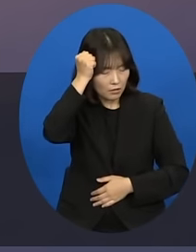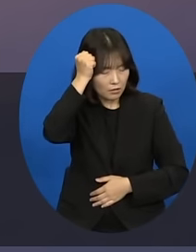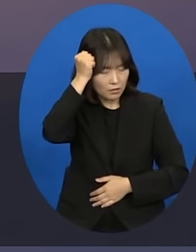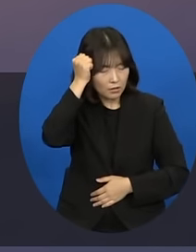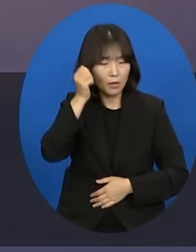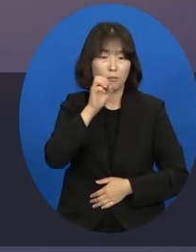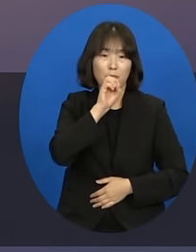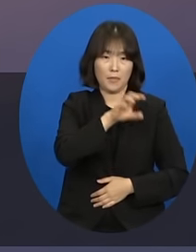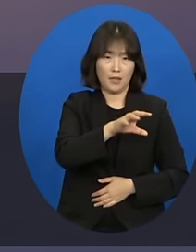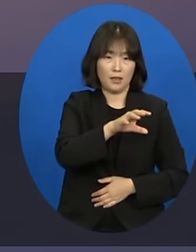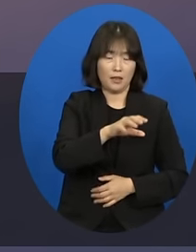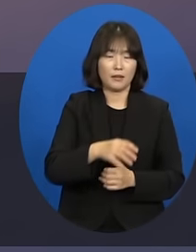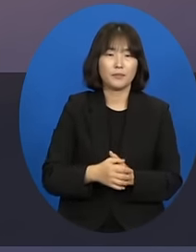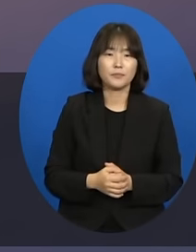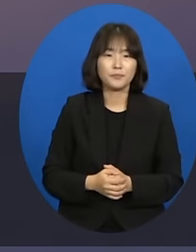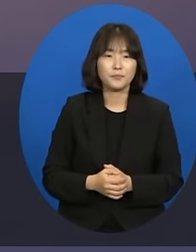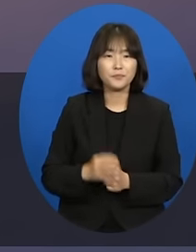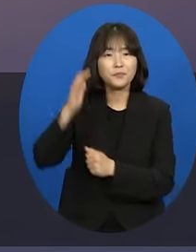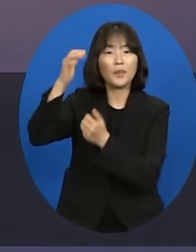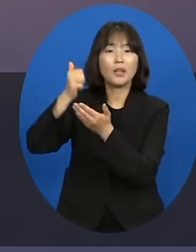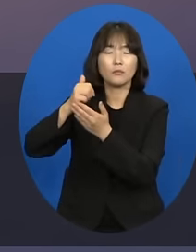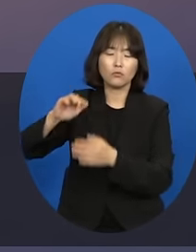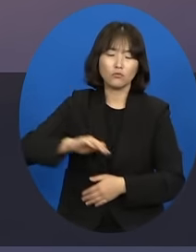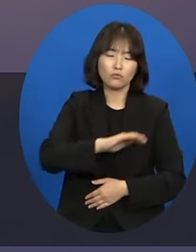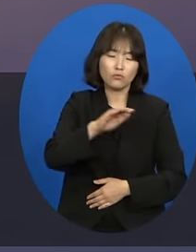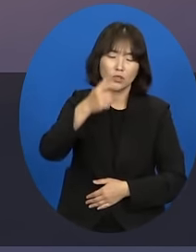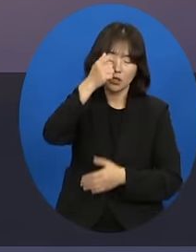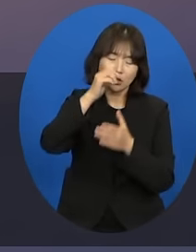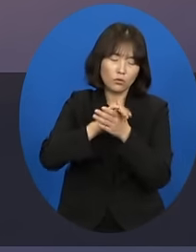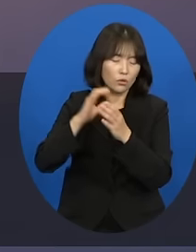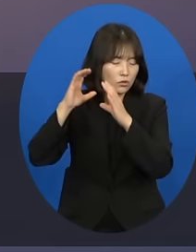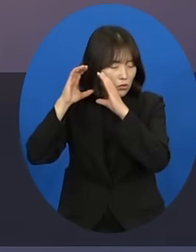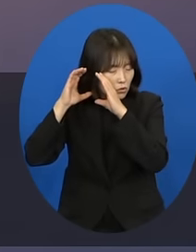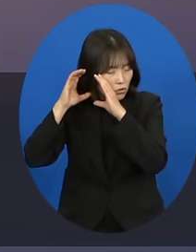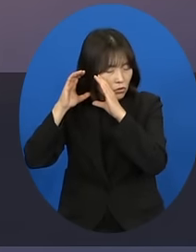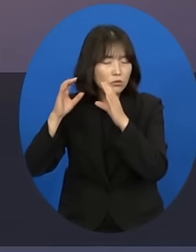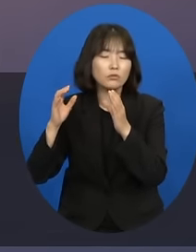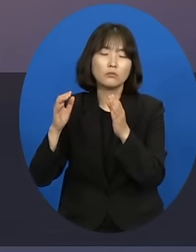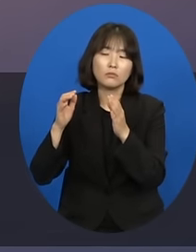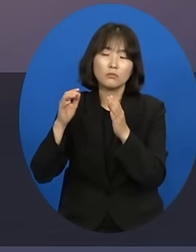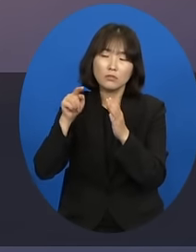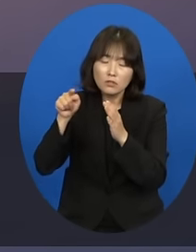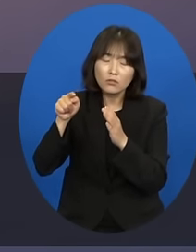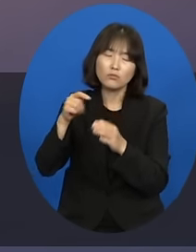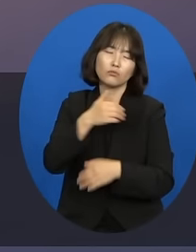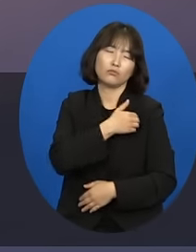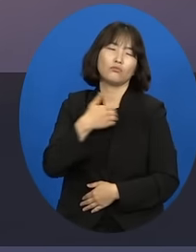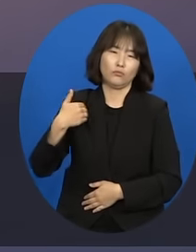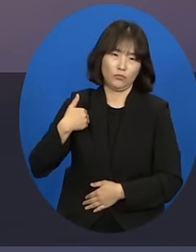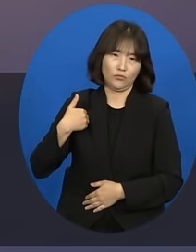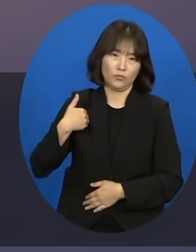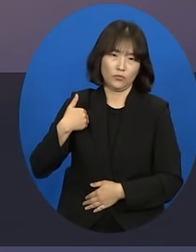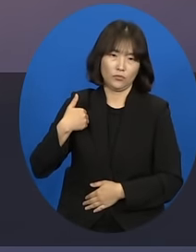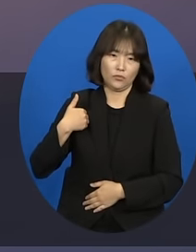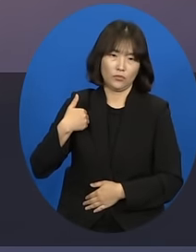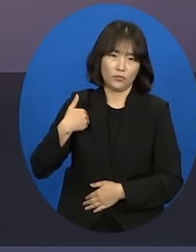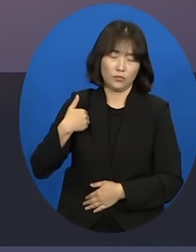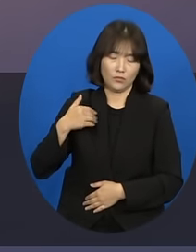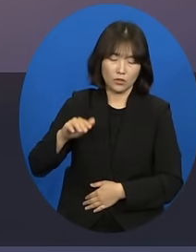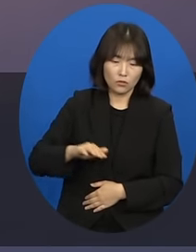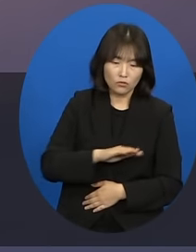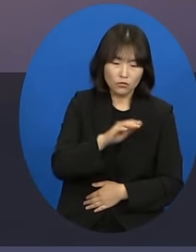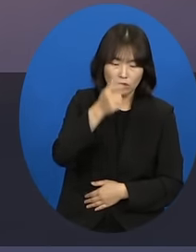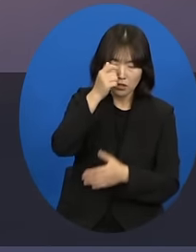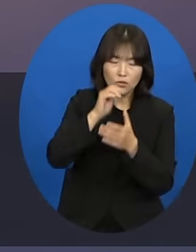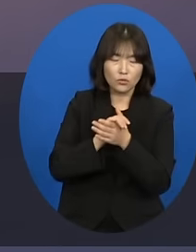하나님 우리의 기도를 들어주시면 저는 족한 것 같아요. 아멘. 그래서 그 간구를 들어주셨습니다.